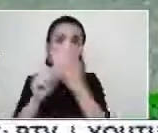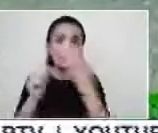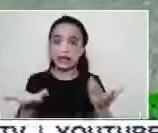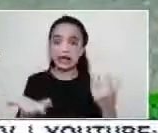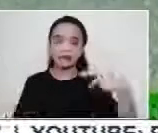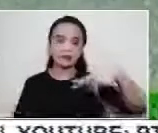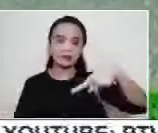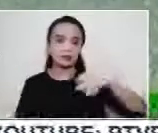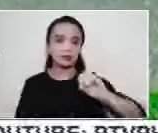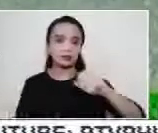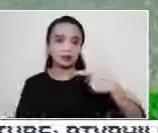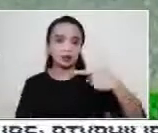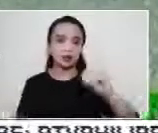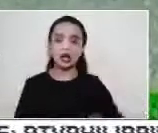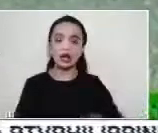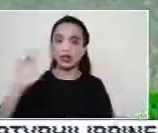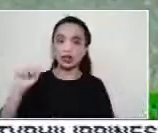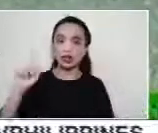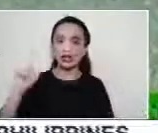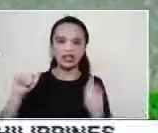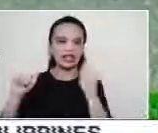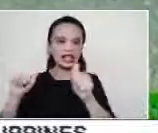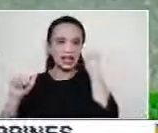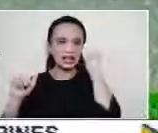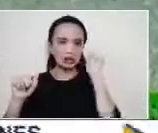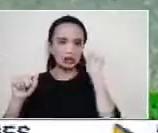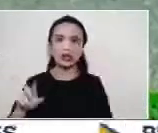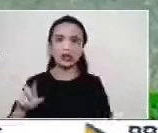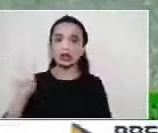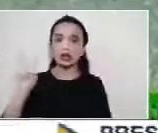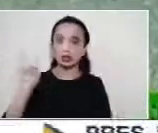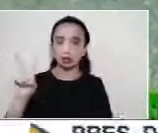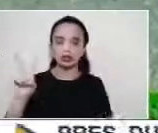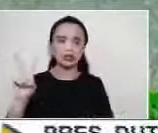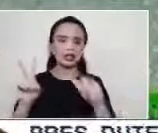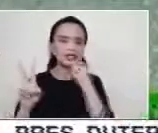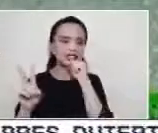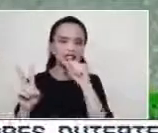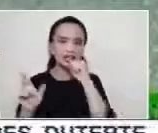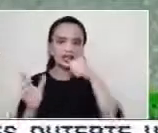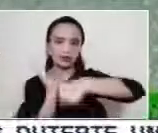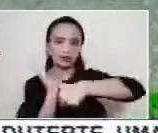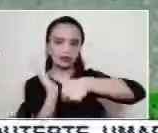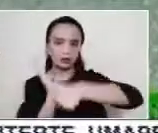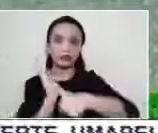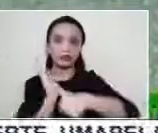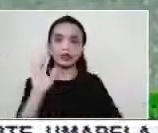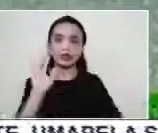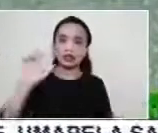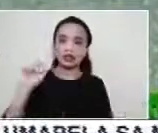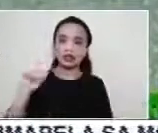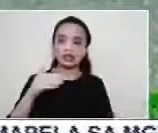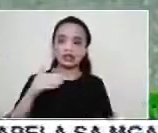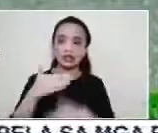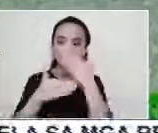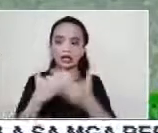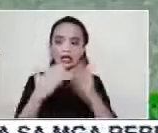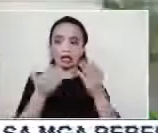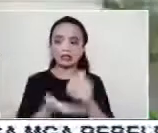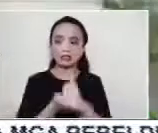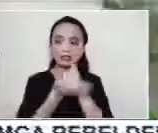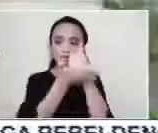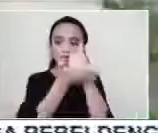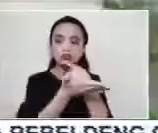25% income tax sa foreign POGO workers ay tila consuelo de POGO